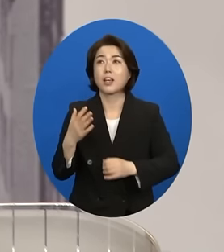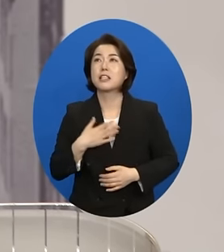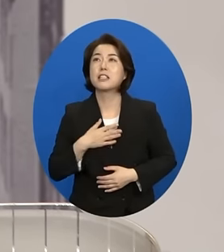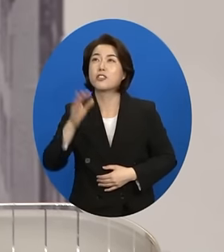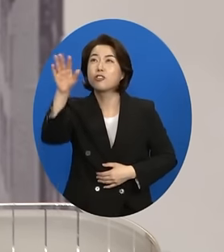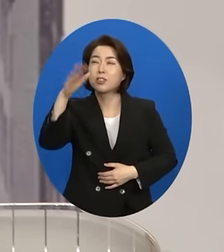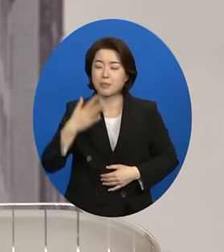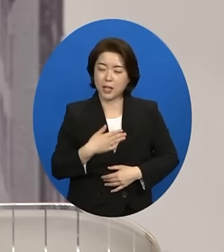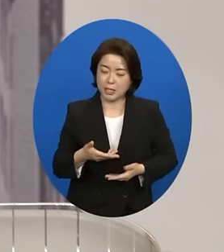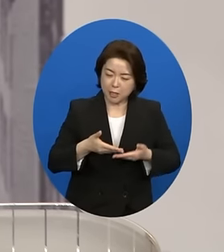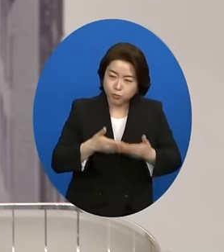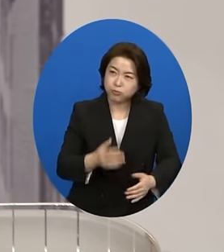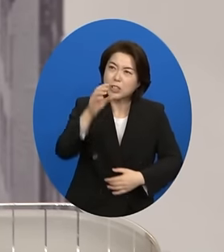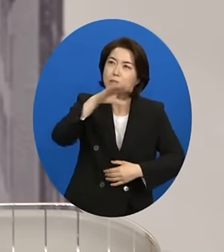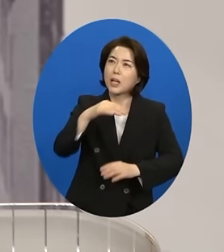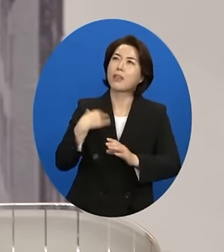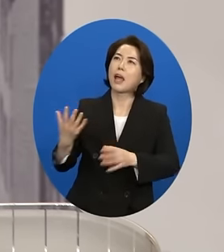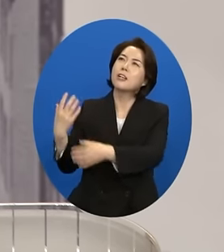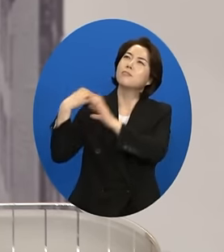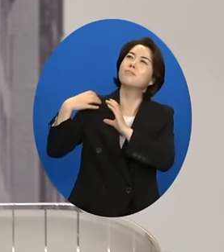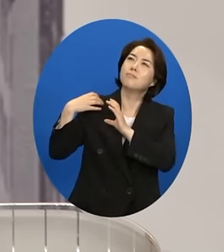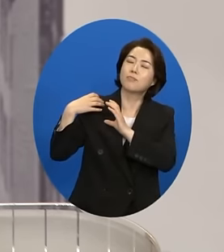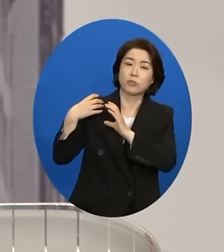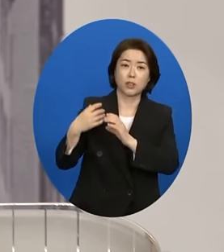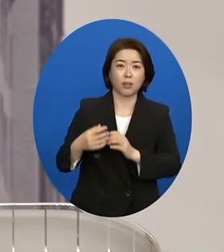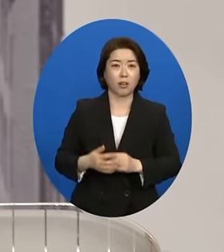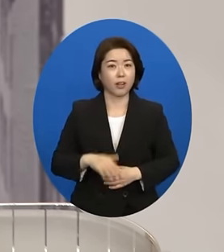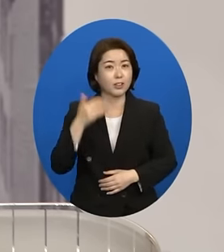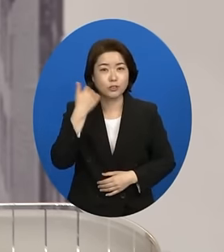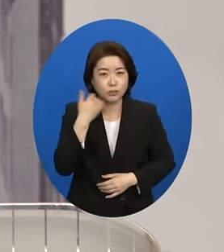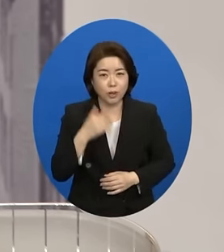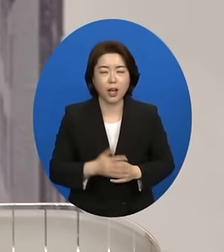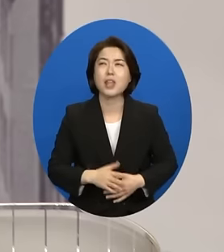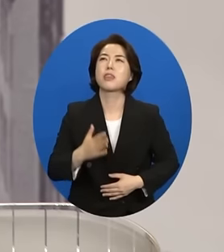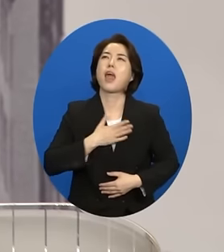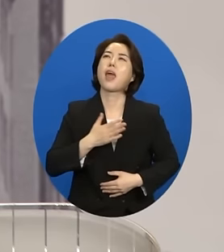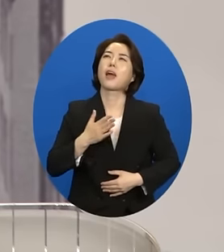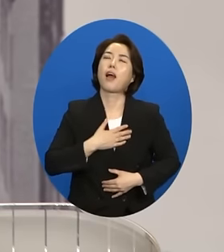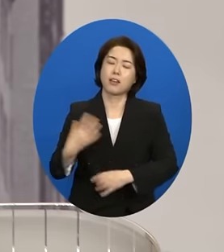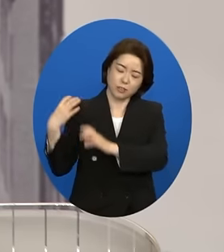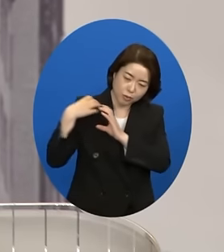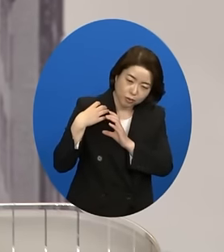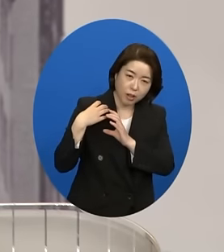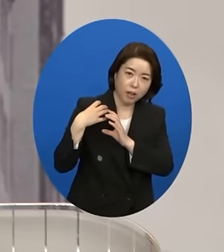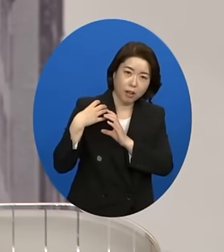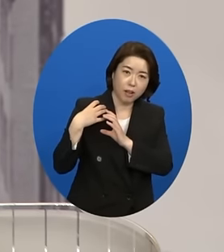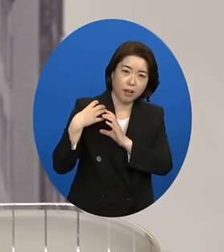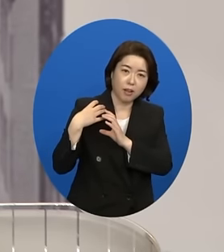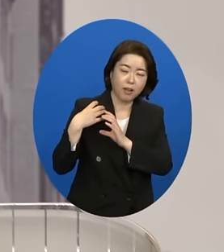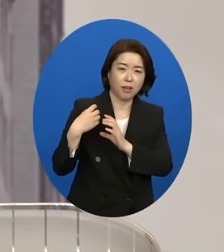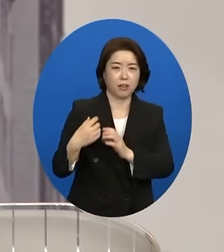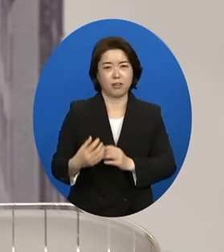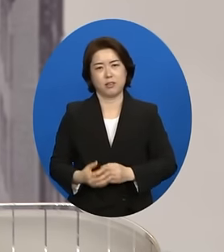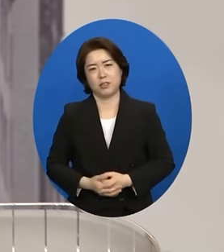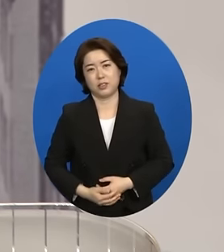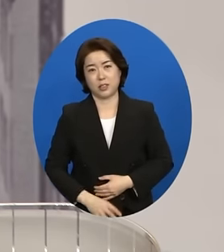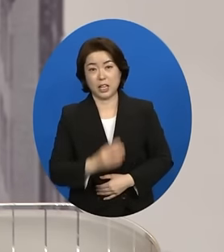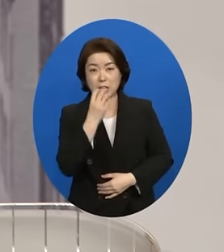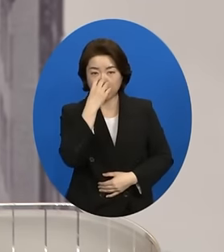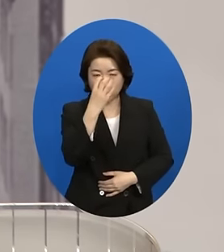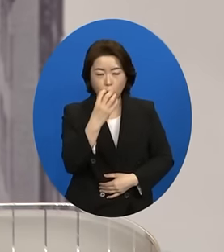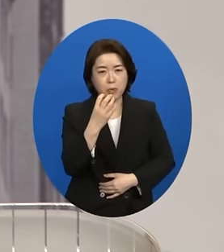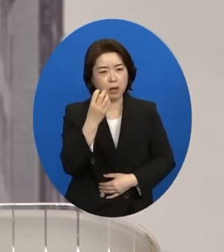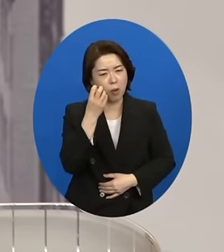무거운 십자가를 졌습니다. 누가 졌다고요? 내가 졌습니다. 이렇게 되는 거예요. 교만이